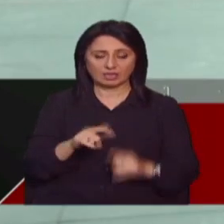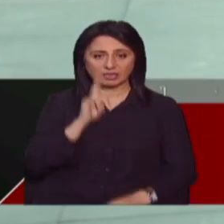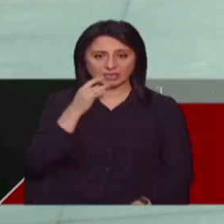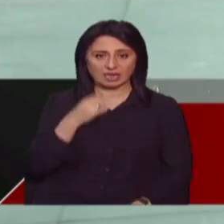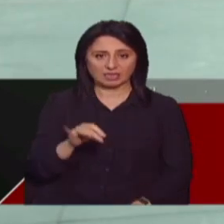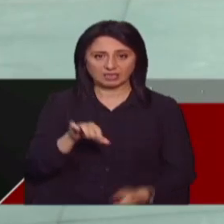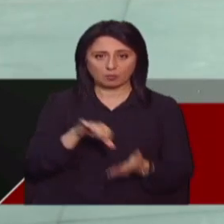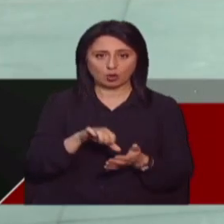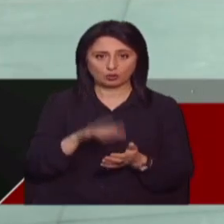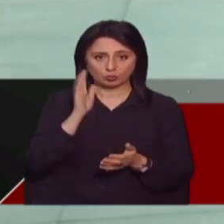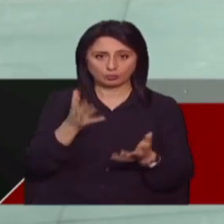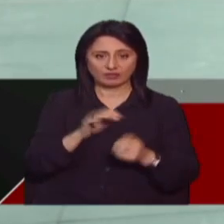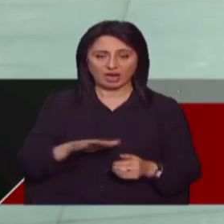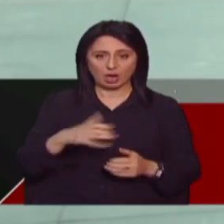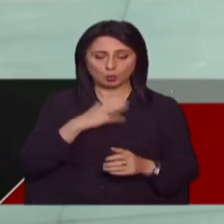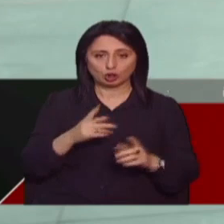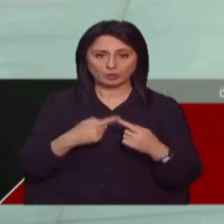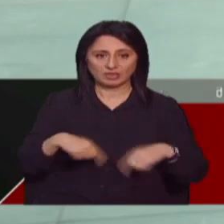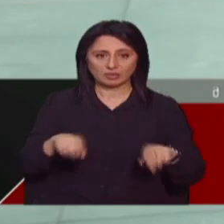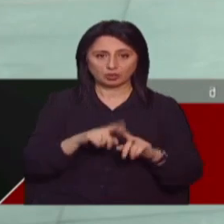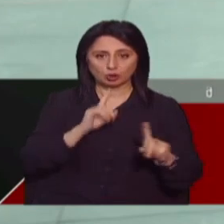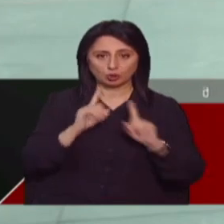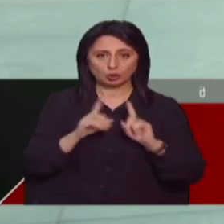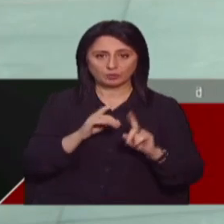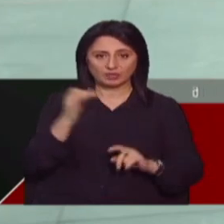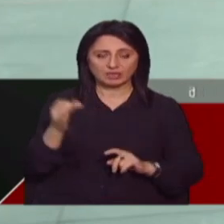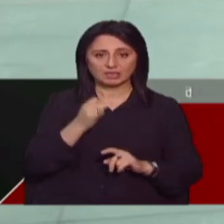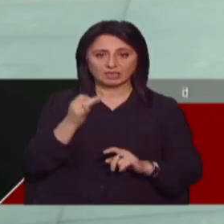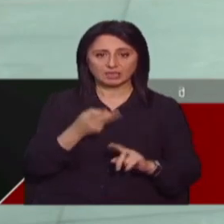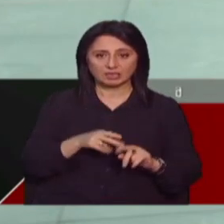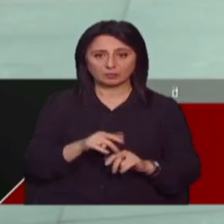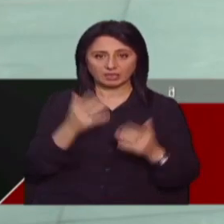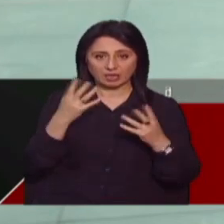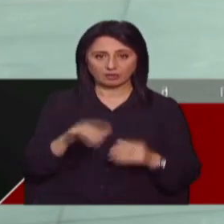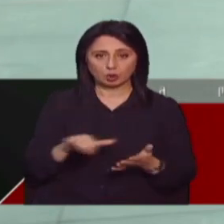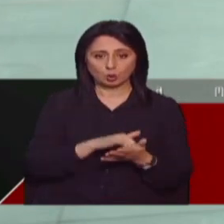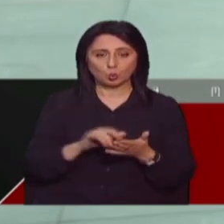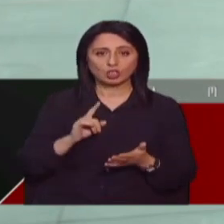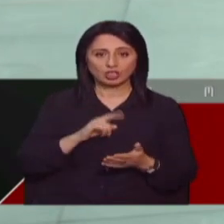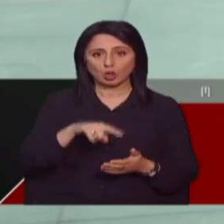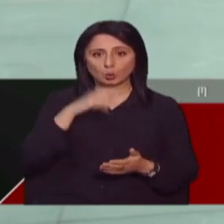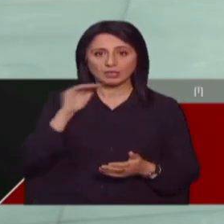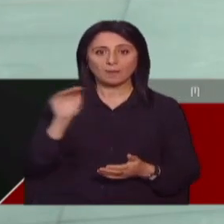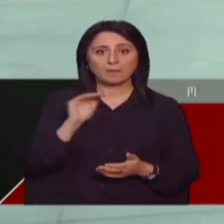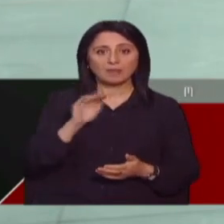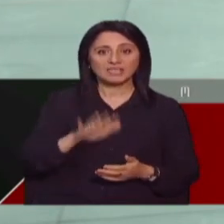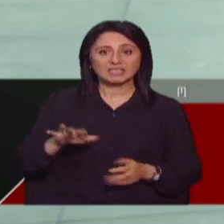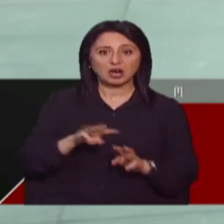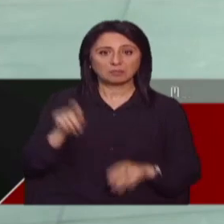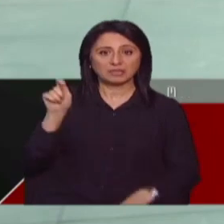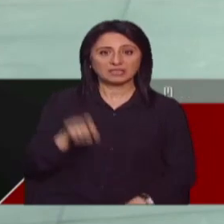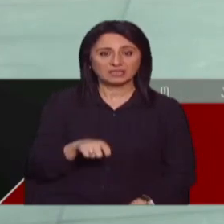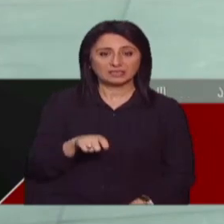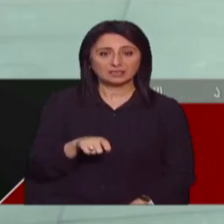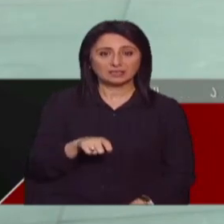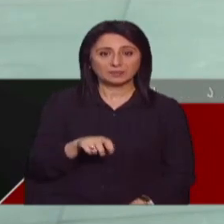ვოლოდიმირ ზელენსკი მონაწილეობას მიიღებს გაეროს უშიშროების საბჭოს ხდომაზე და საინტერესოა ის, რომ დღეისთვის ნიუ-იორკში ელოდებიან რუსეთის ფედერაციის საგარეო საქმეთა